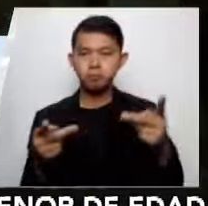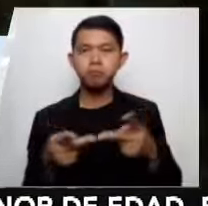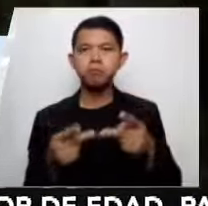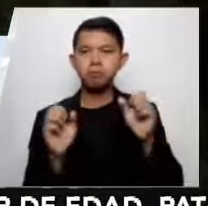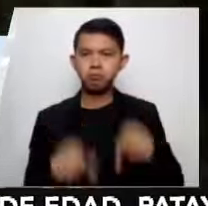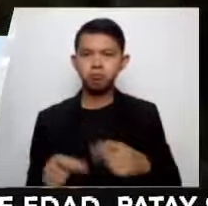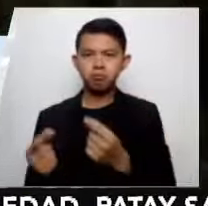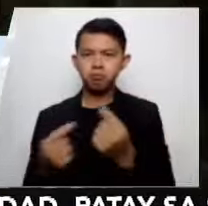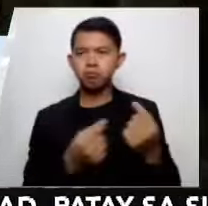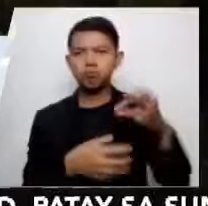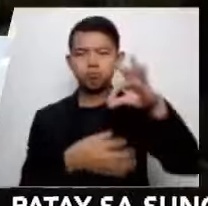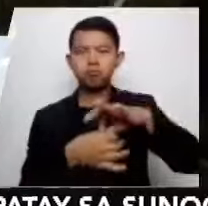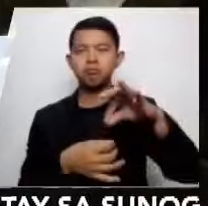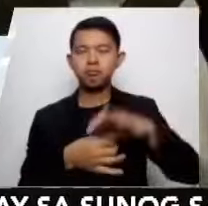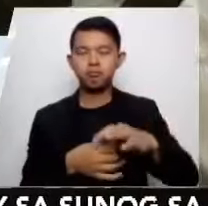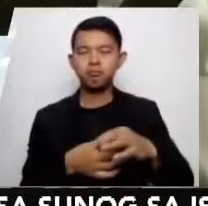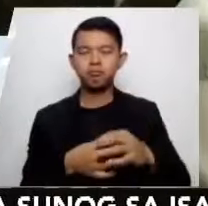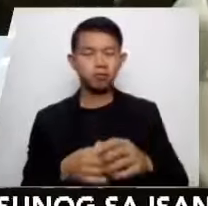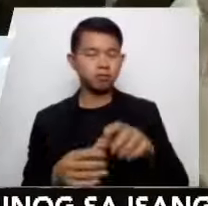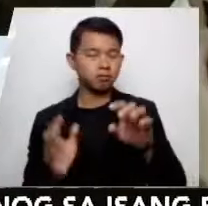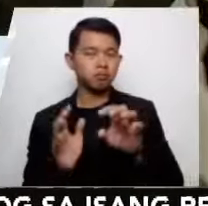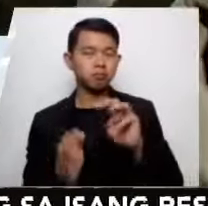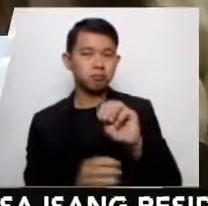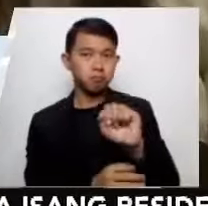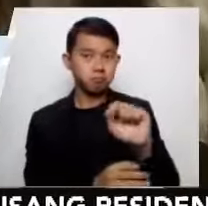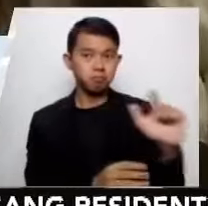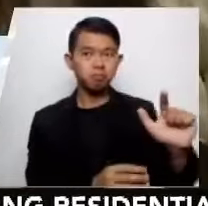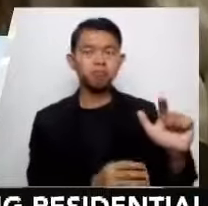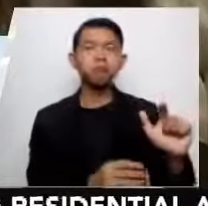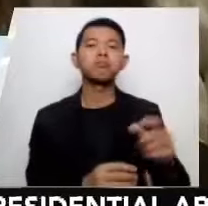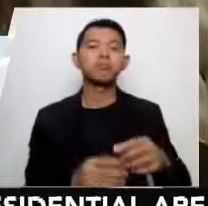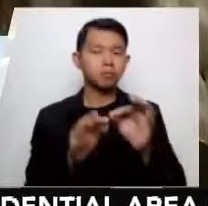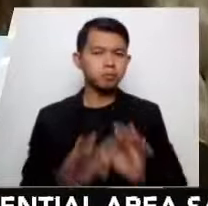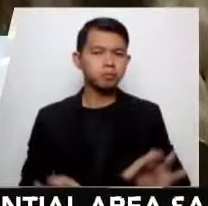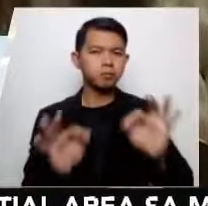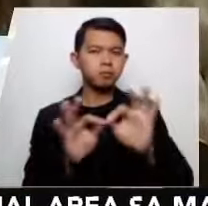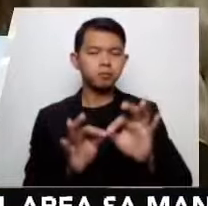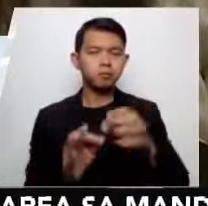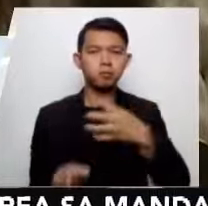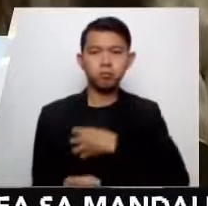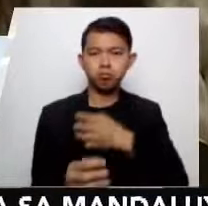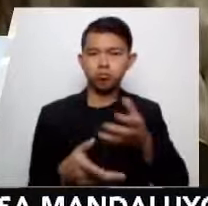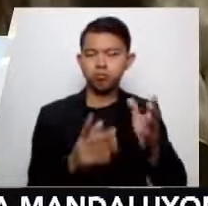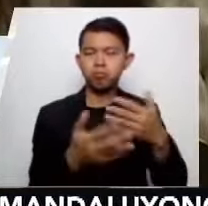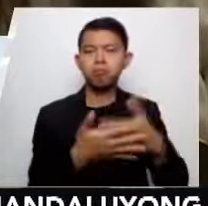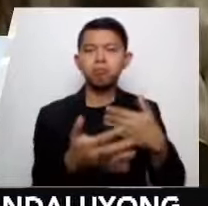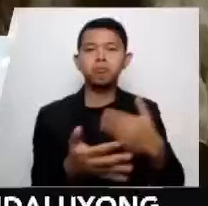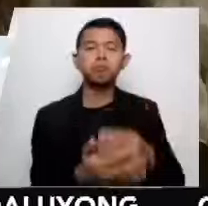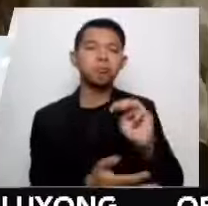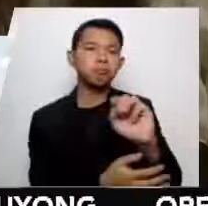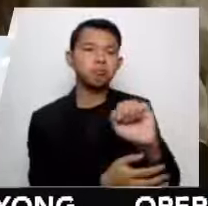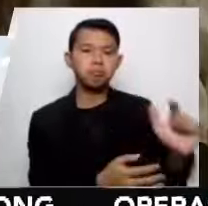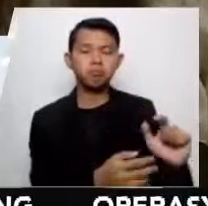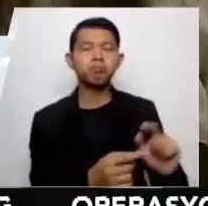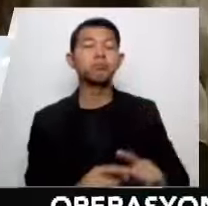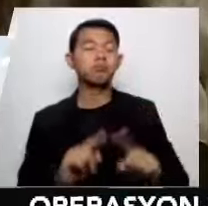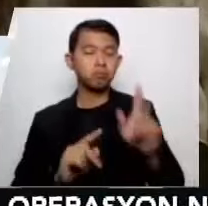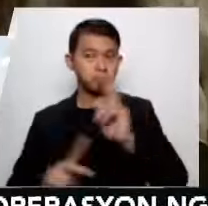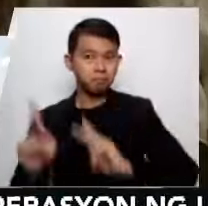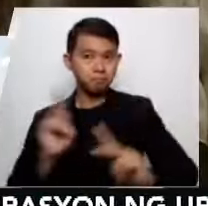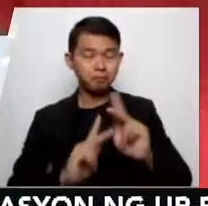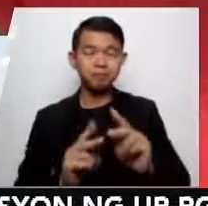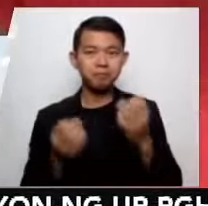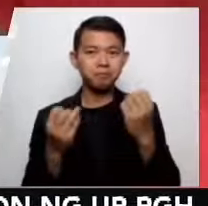botohan sa mga mall. Basta raw yung mga presinto ay malapit sa mall at pabor naman ang nakararami doon sa